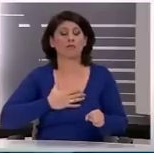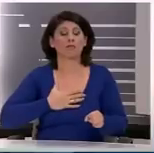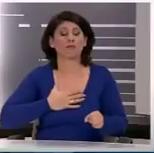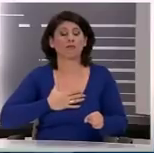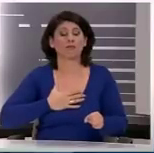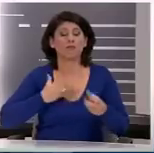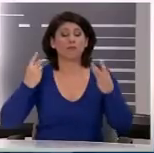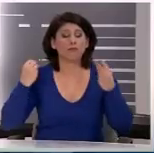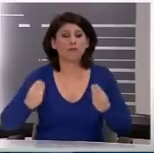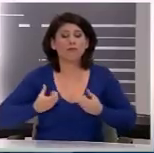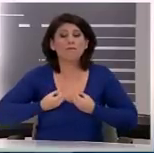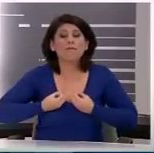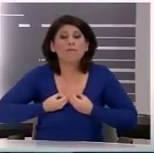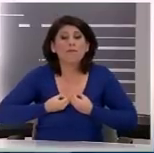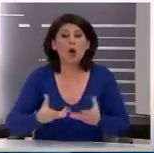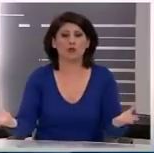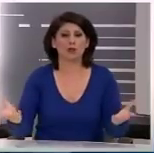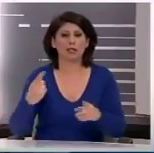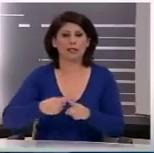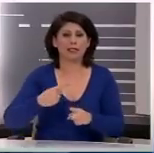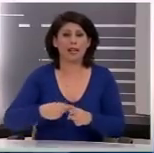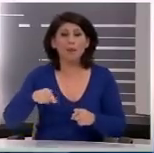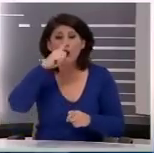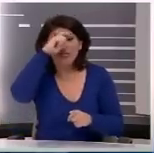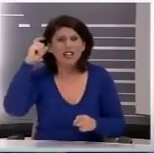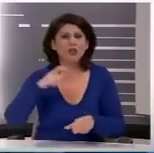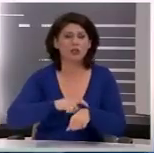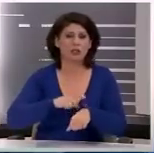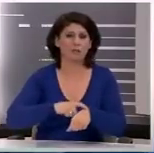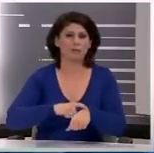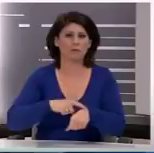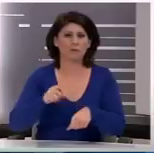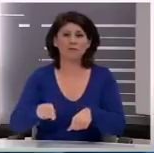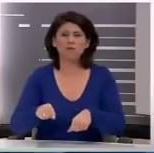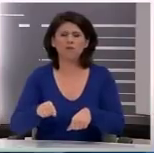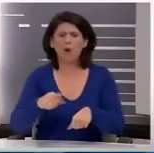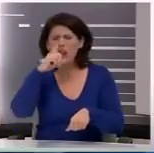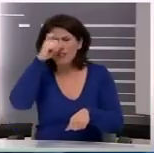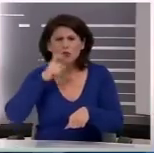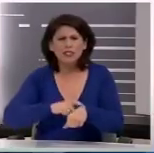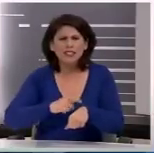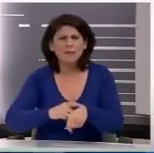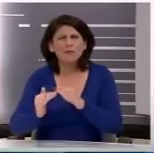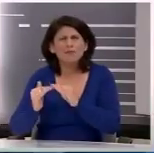πατρίδα. Στην πιο δύσκολη συγκυρία, με αποκορύφωμα τα capital controls.